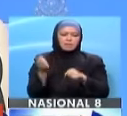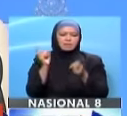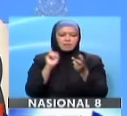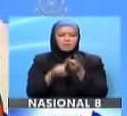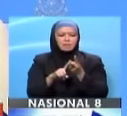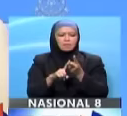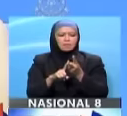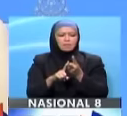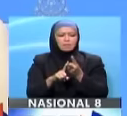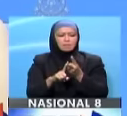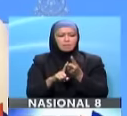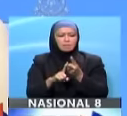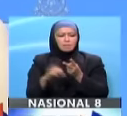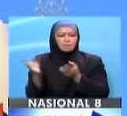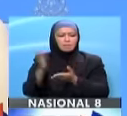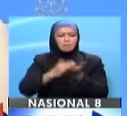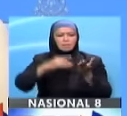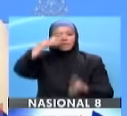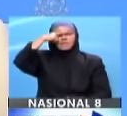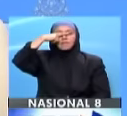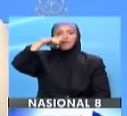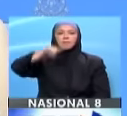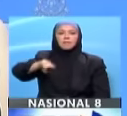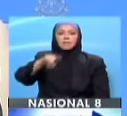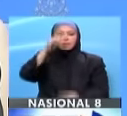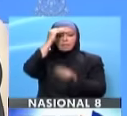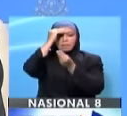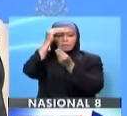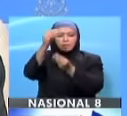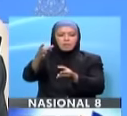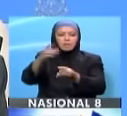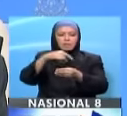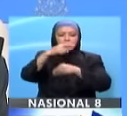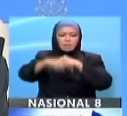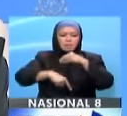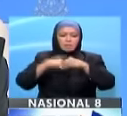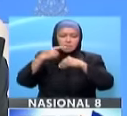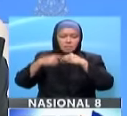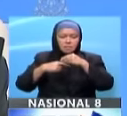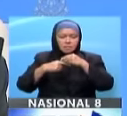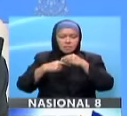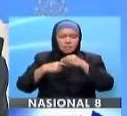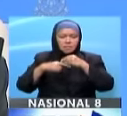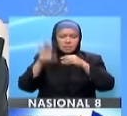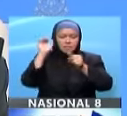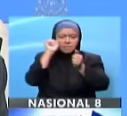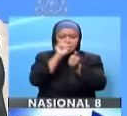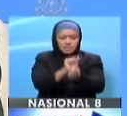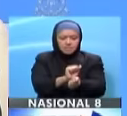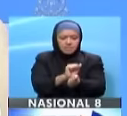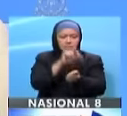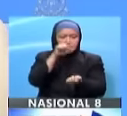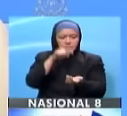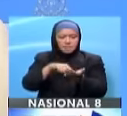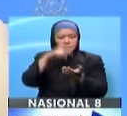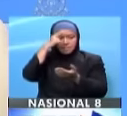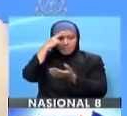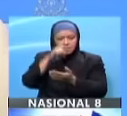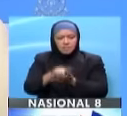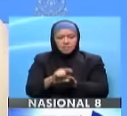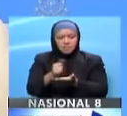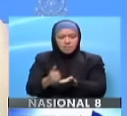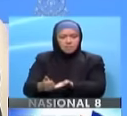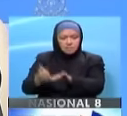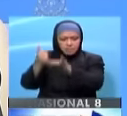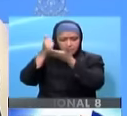pihak Thailand juga telah dimaklumkan mengenai penangkapan ini untuk